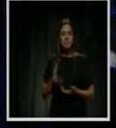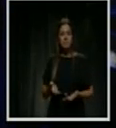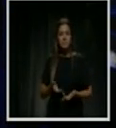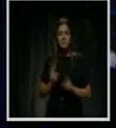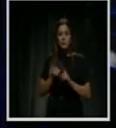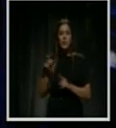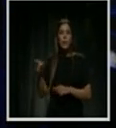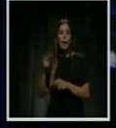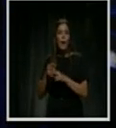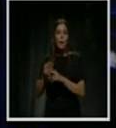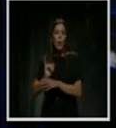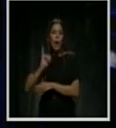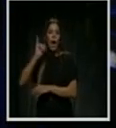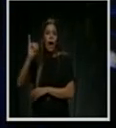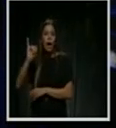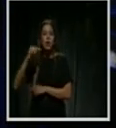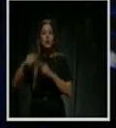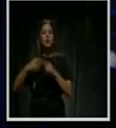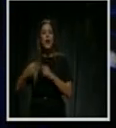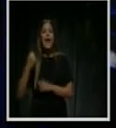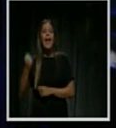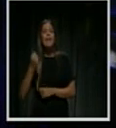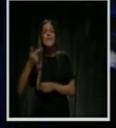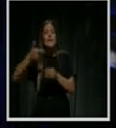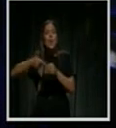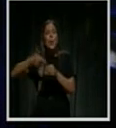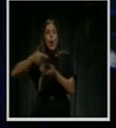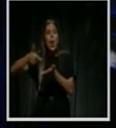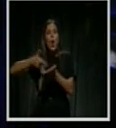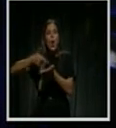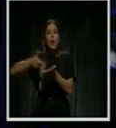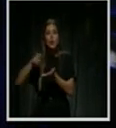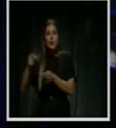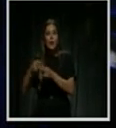jmerihom ħadd għax huma bl-iswed fuq l-abjad, però ħaniġi x'għamel dan il-gvern